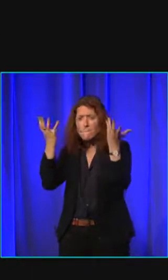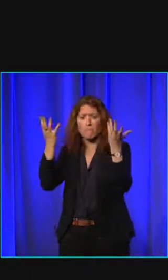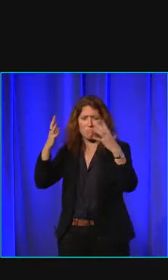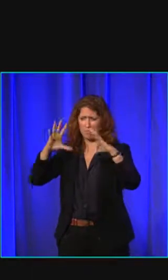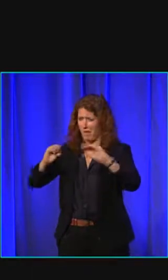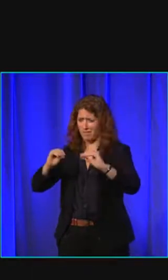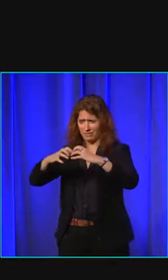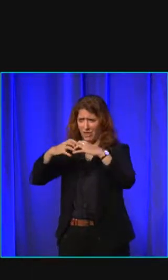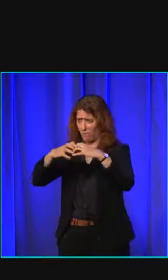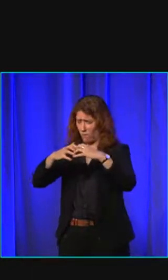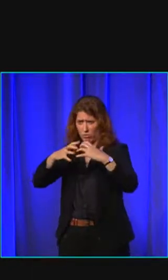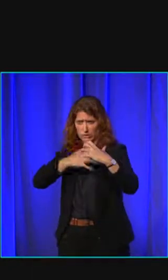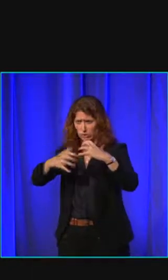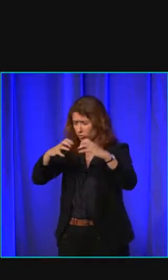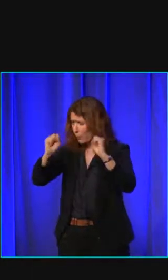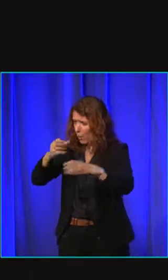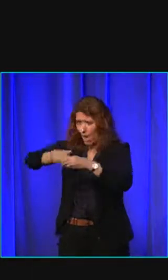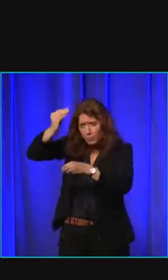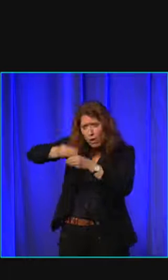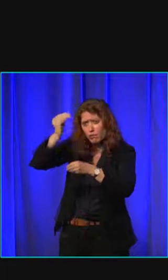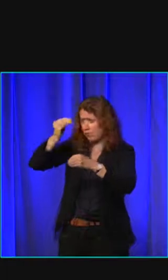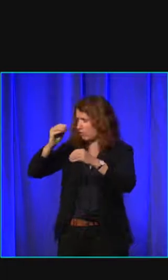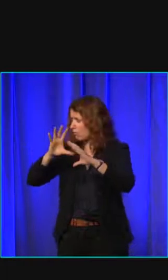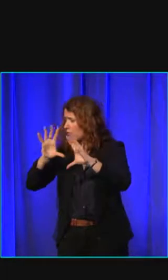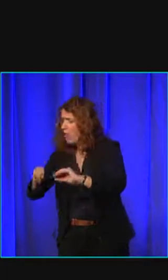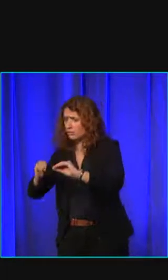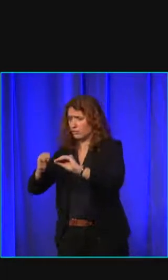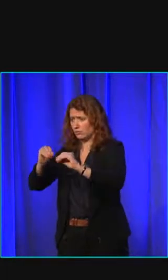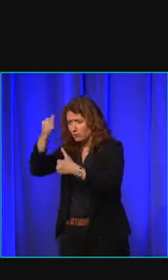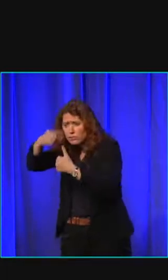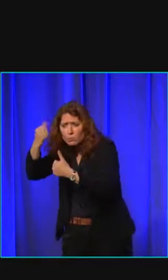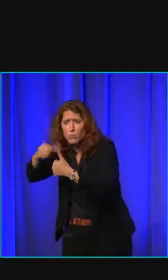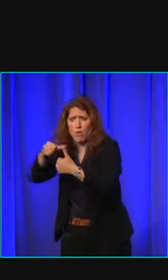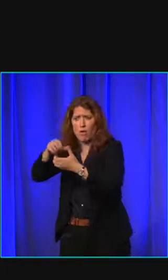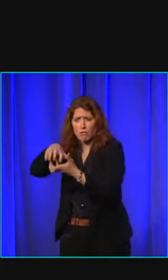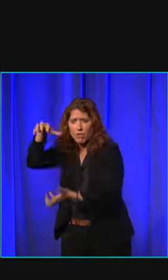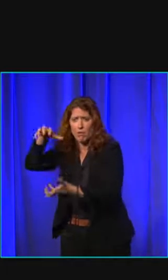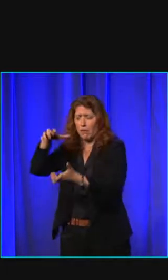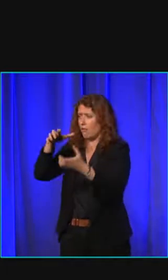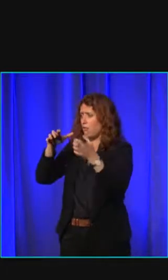siège de l'apprentissage, le siège de la mémoire, le siège où